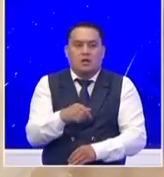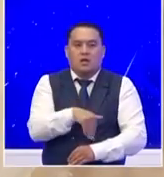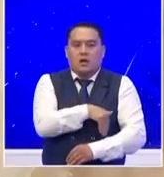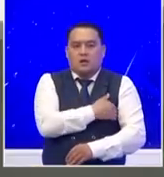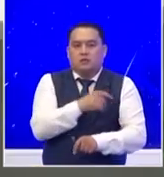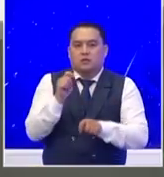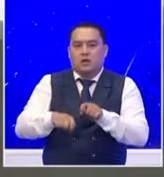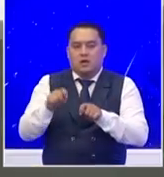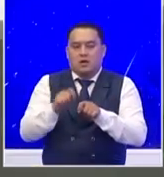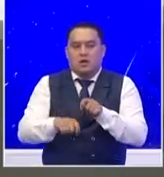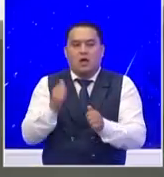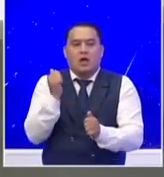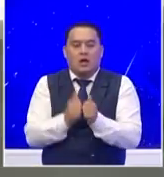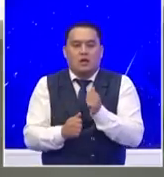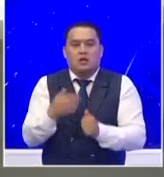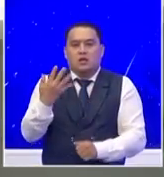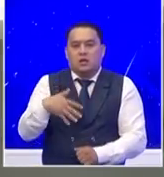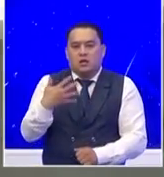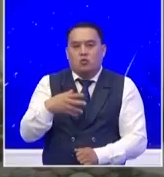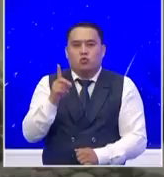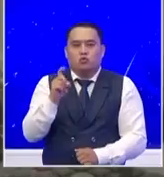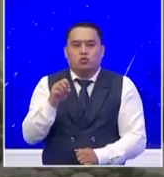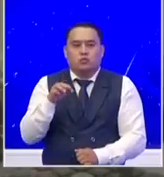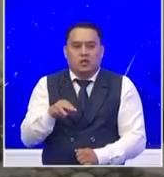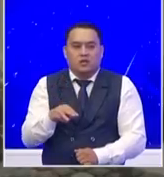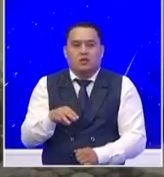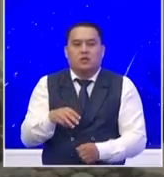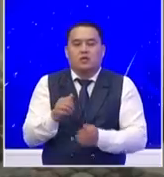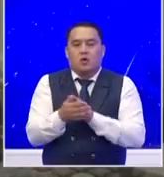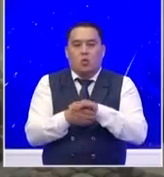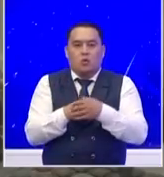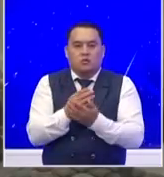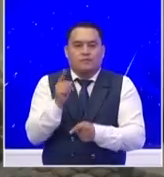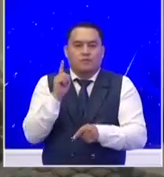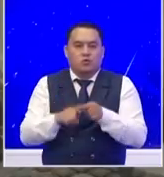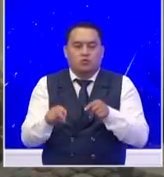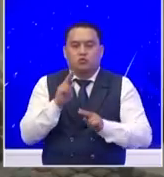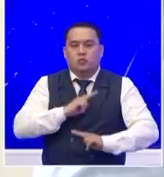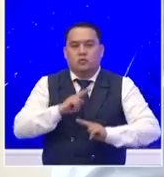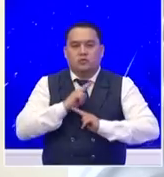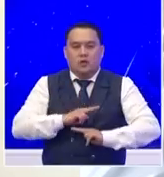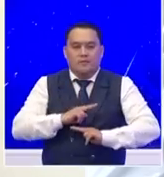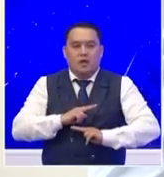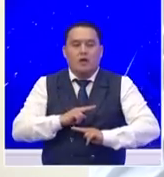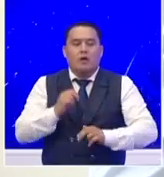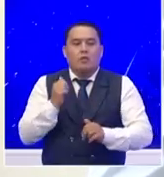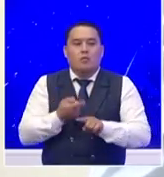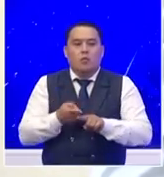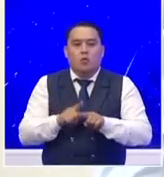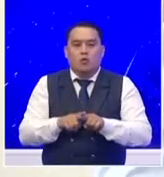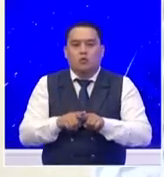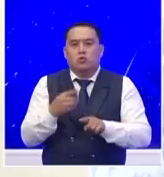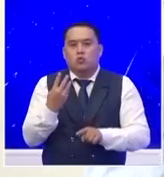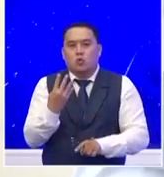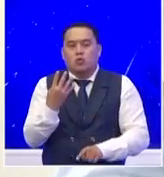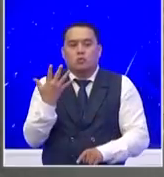қызуын тексереді. Әр 50-100 метр сайын антисептиктер қойылып, күн сайын дезинфекция жұмыстары жүргізіледі. Жылда бұл нысан 4-5